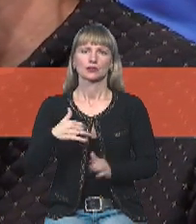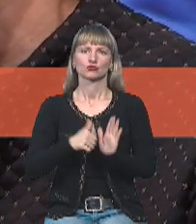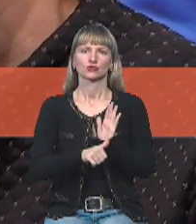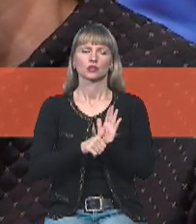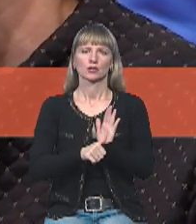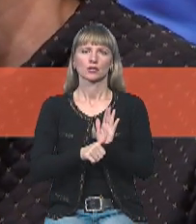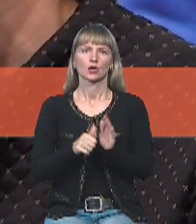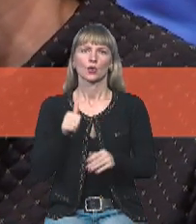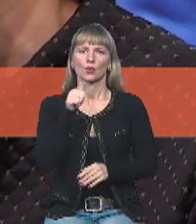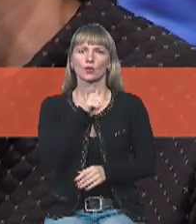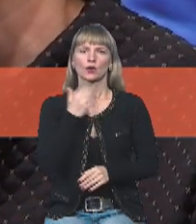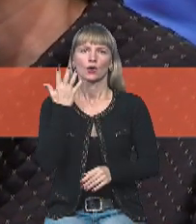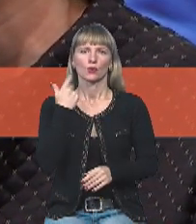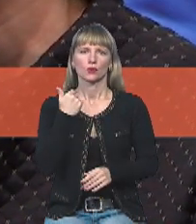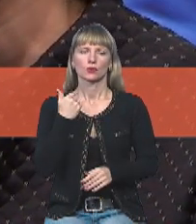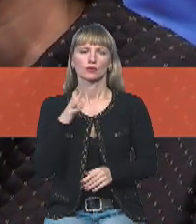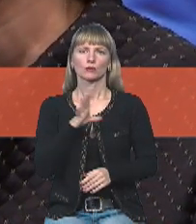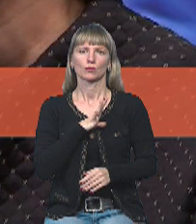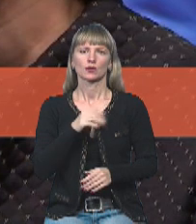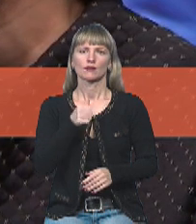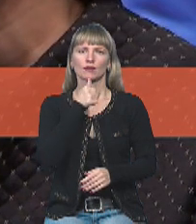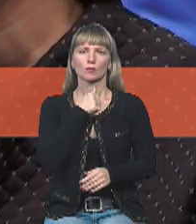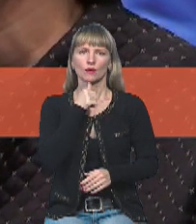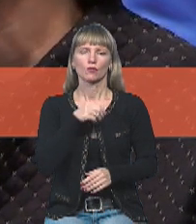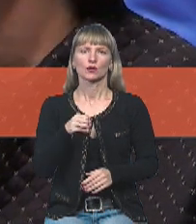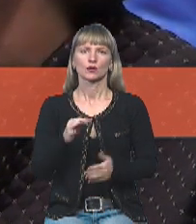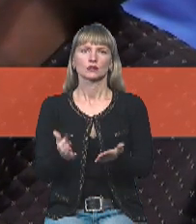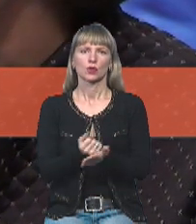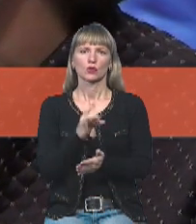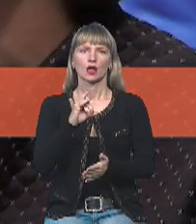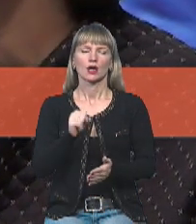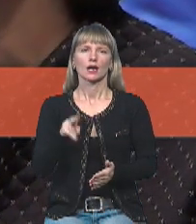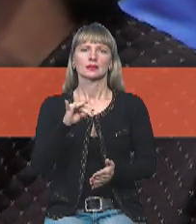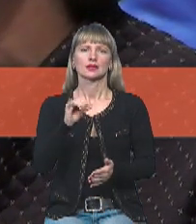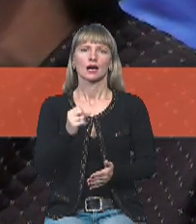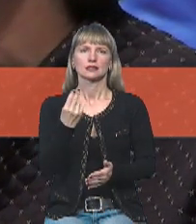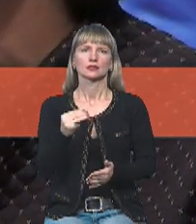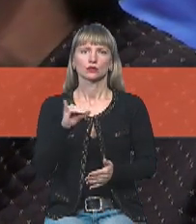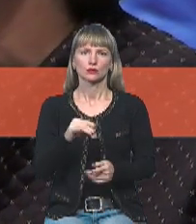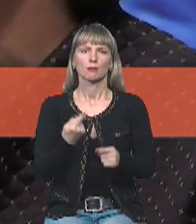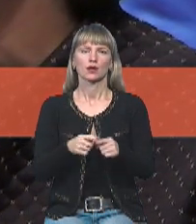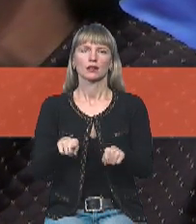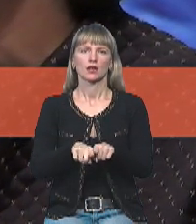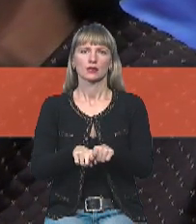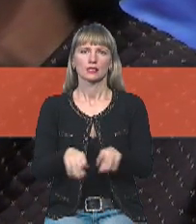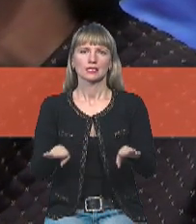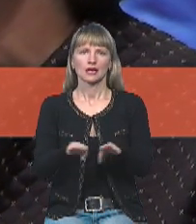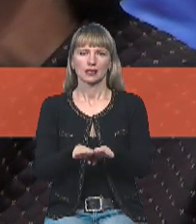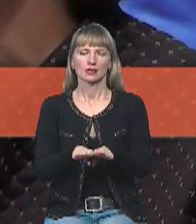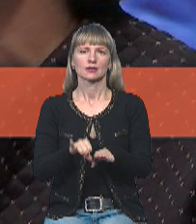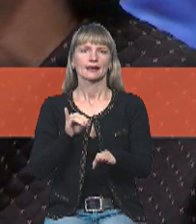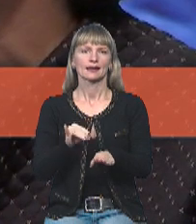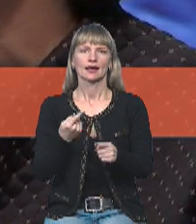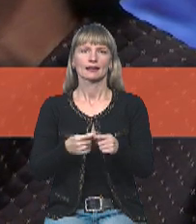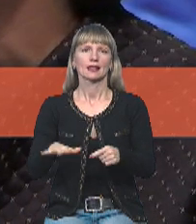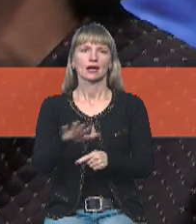60-х, 80-х годах, коли були випробування, знаходили радіацію, тому це закрите. І не розроблялася ця